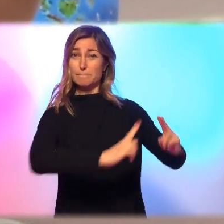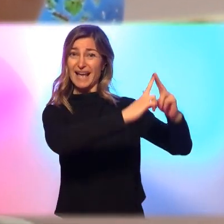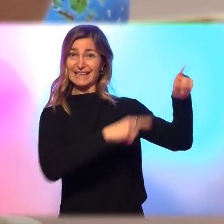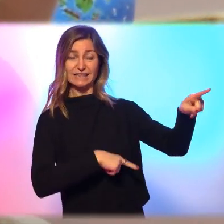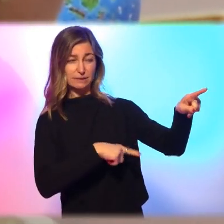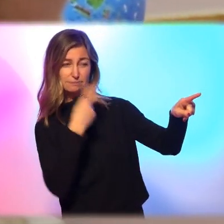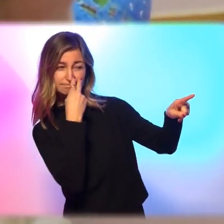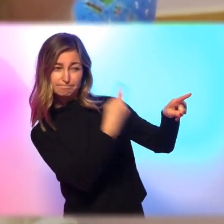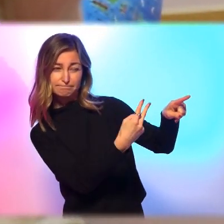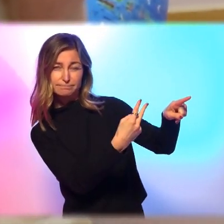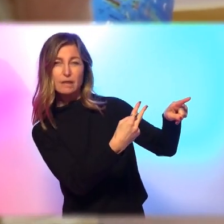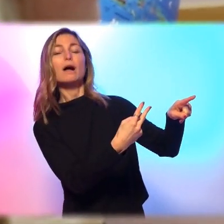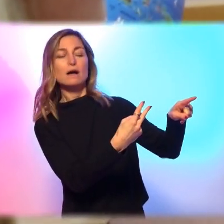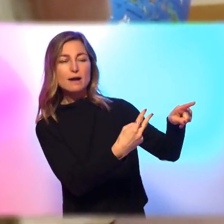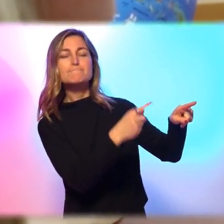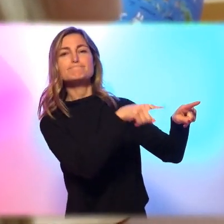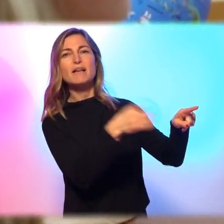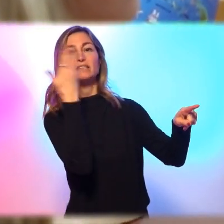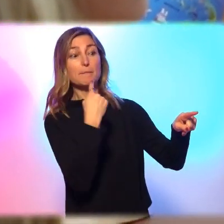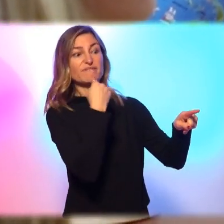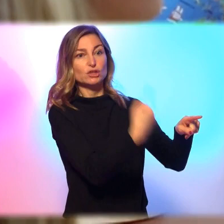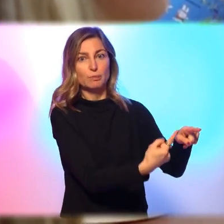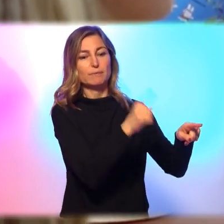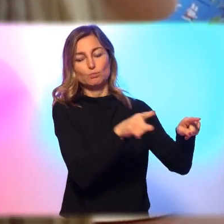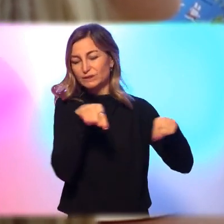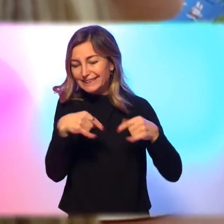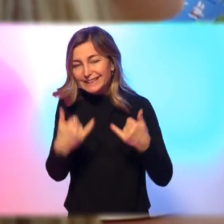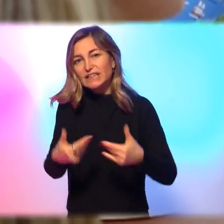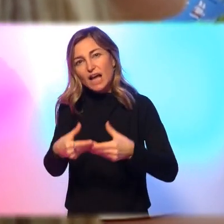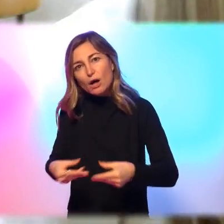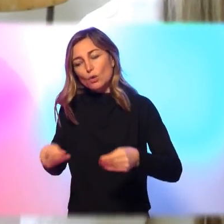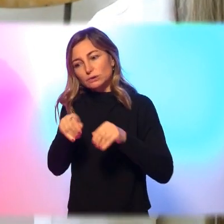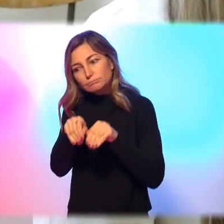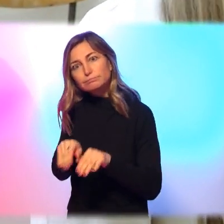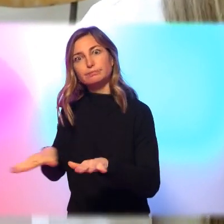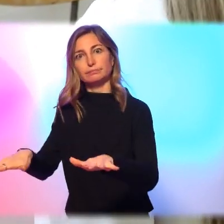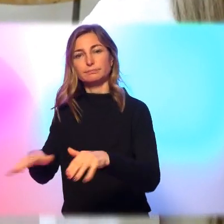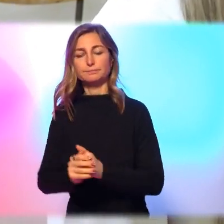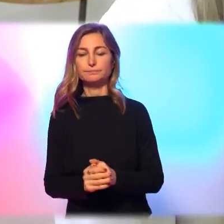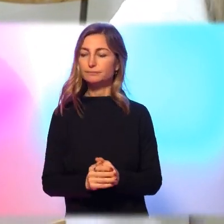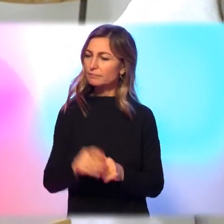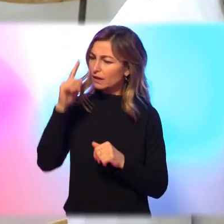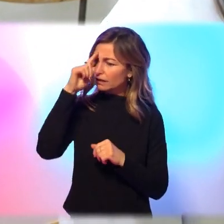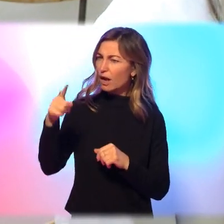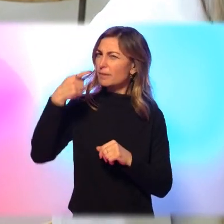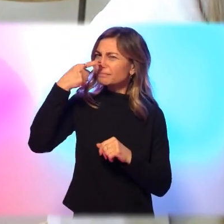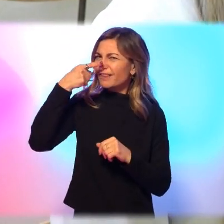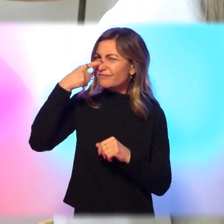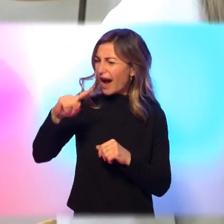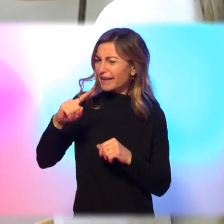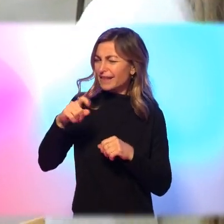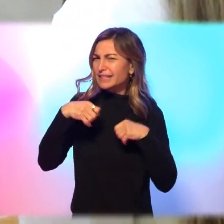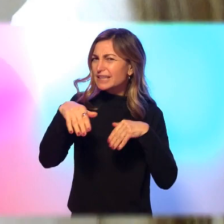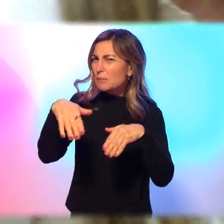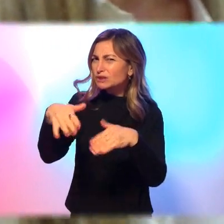in Angriff zu nehmen und auch mal das Versprechen einzulösen, was sie damals abgegeben haben. Was denken Sie über diese